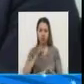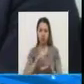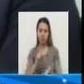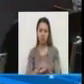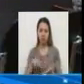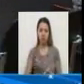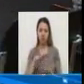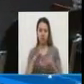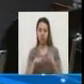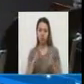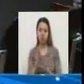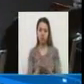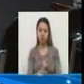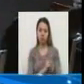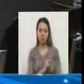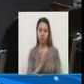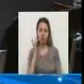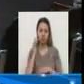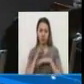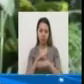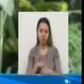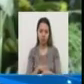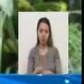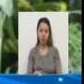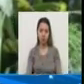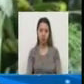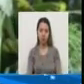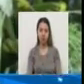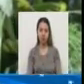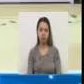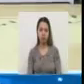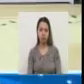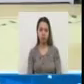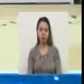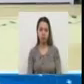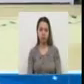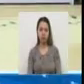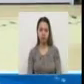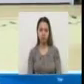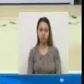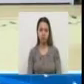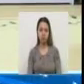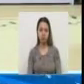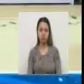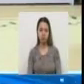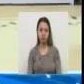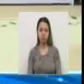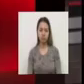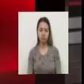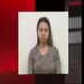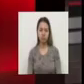міндеттер жергілікті жерде жүйелі түрде жүзеге асу үстінде. Ерболат Серікбай, Юрий Аберденко, Марат Ахметжанов, Көкші ақпарат.